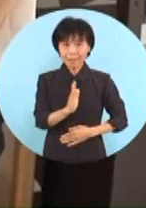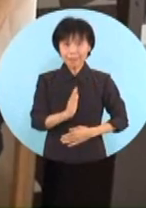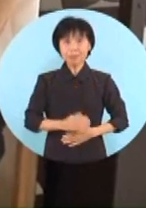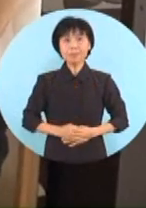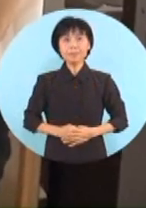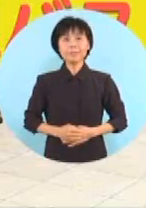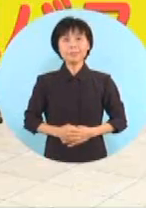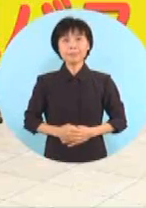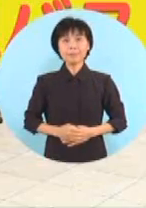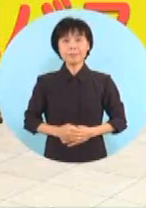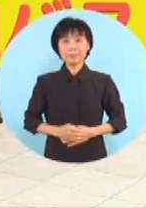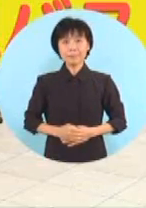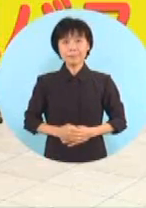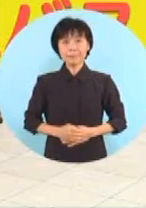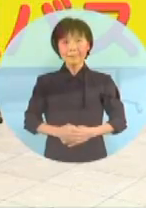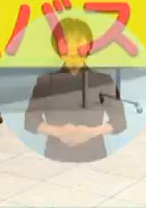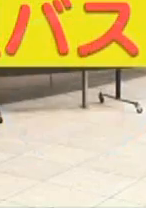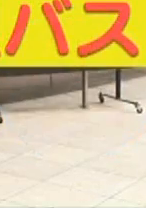です。